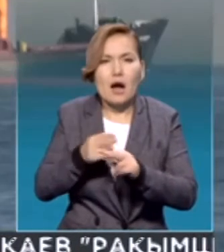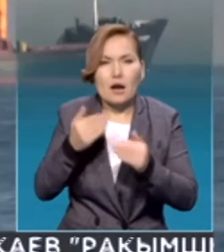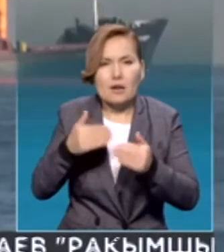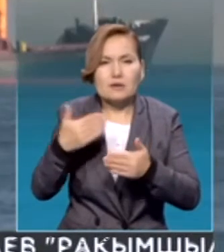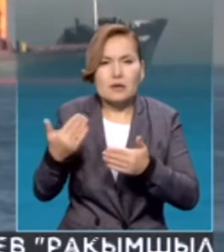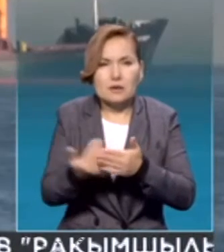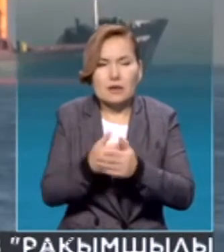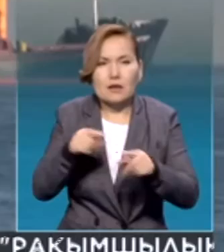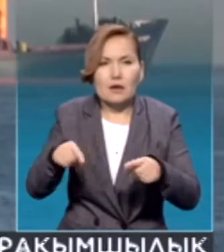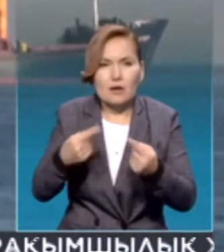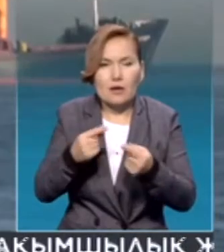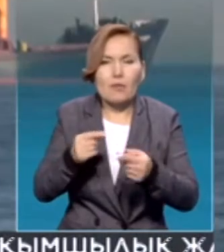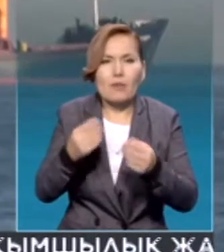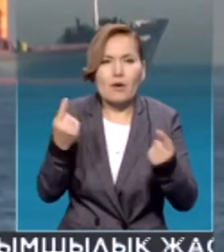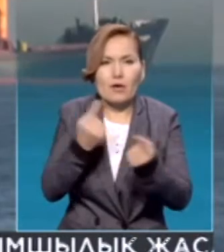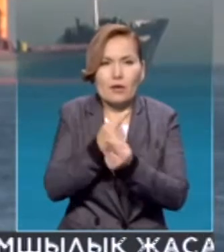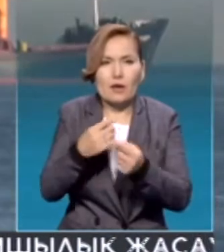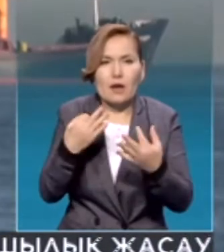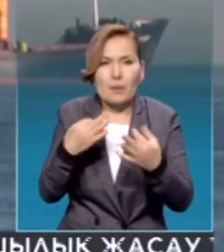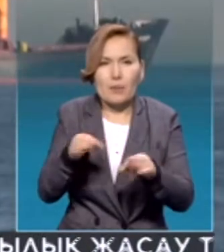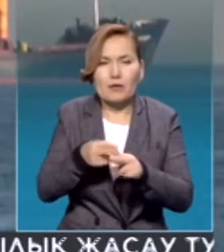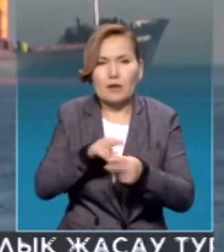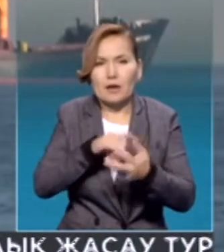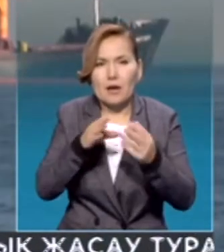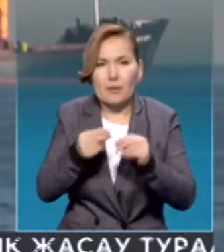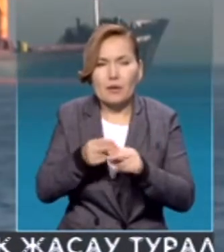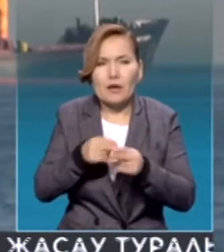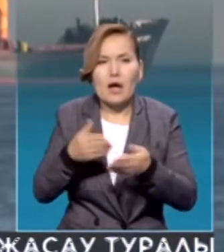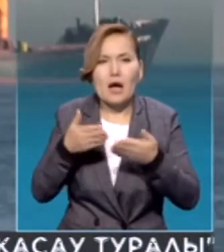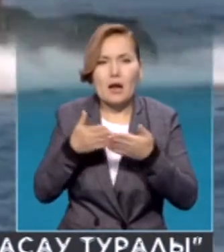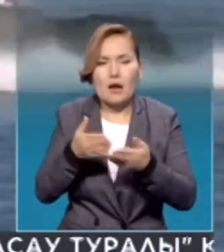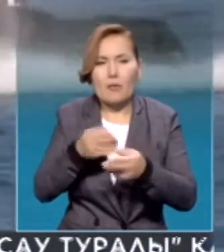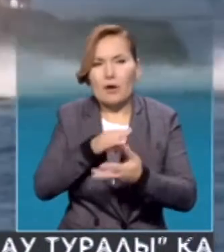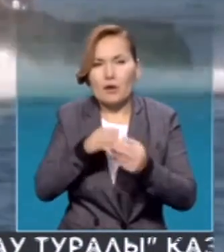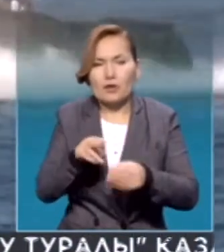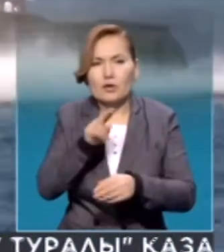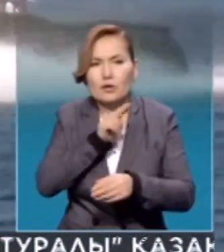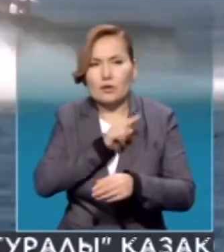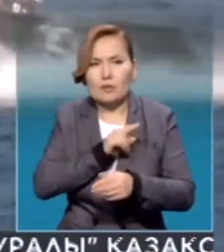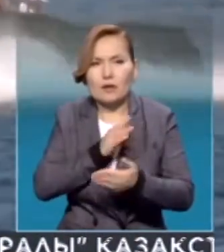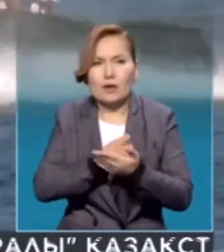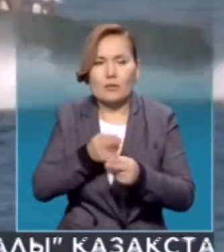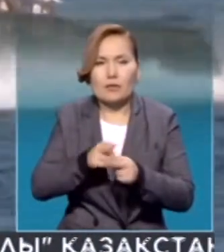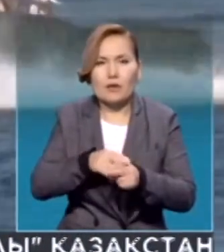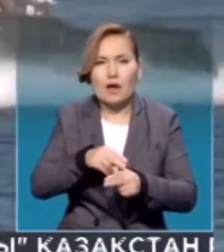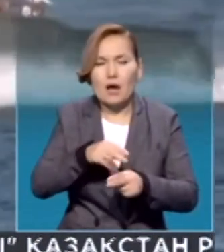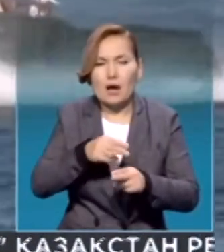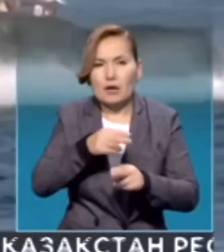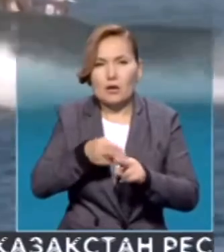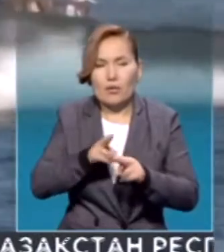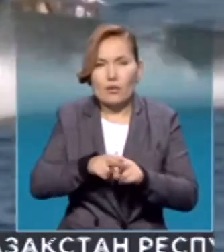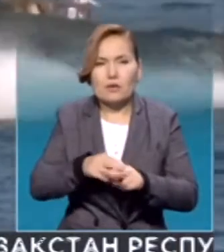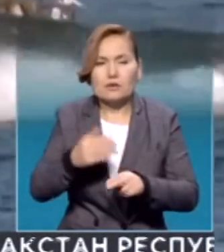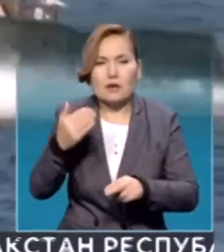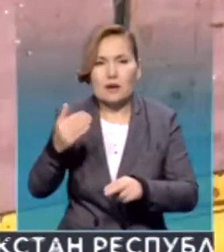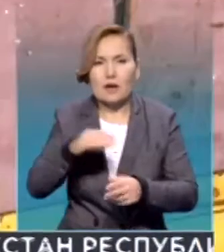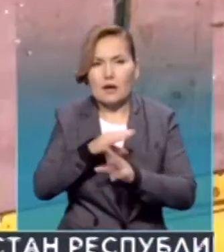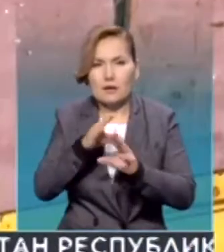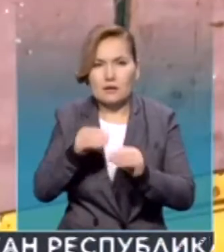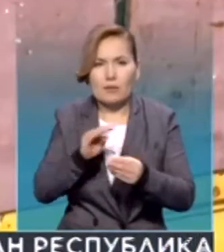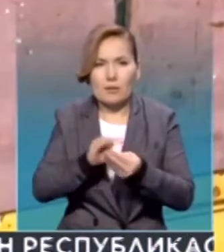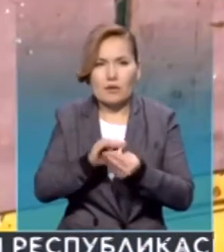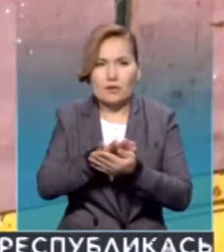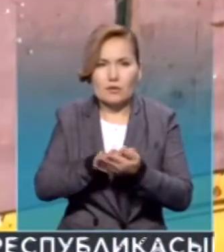жақты шығатынын мәлімдеді. Бұған Қырымдағы Қара теңіз флотының кемелеріне жасалған шабуыл түрткі болған. Ресей бұл оқиға үшін Украинаны